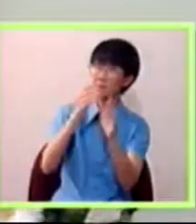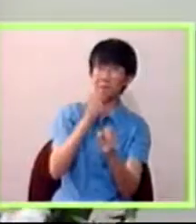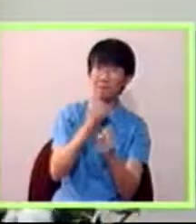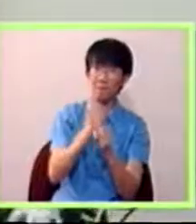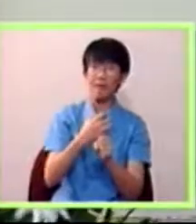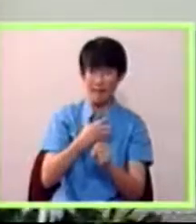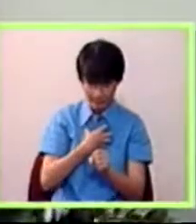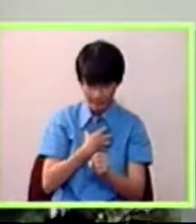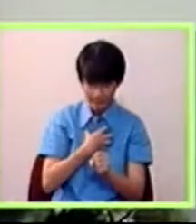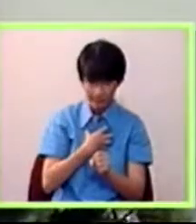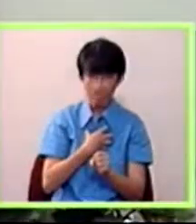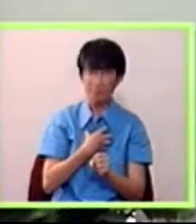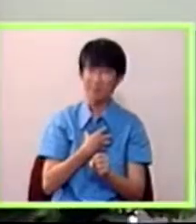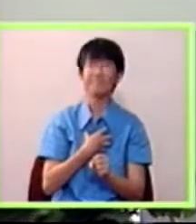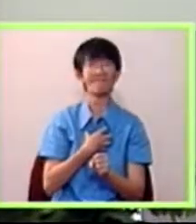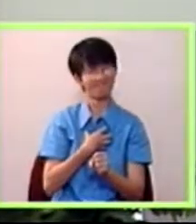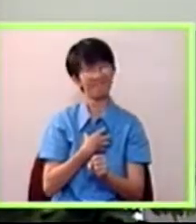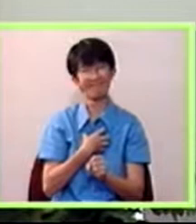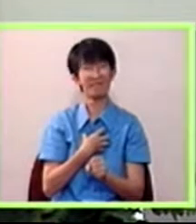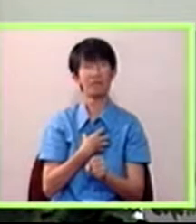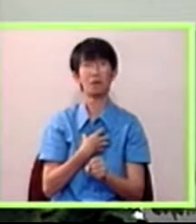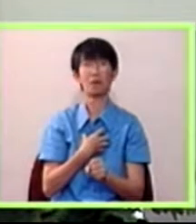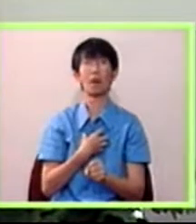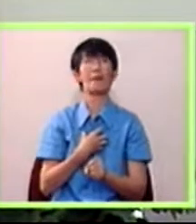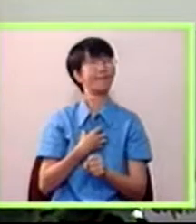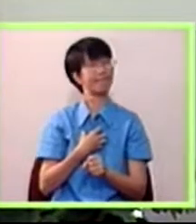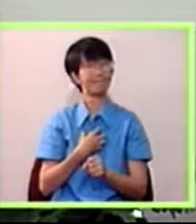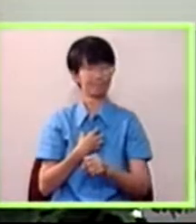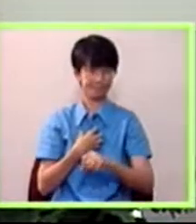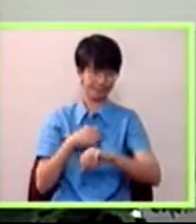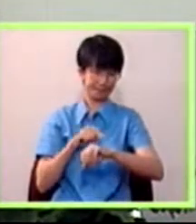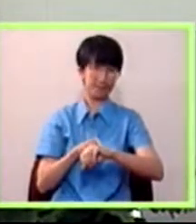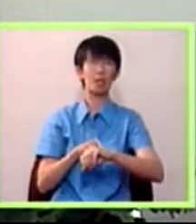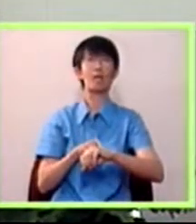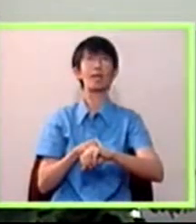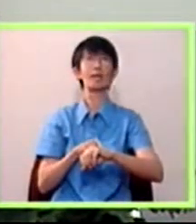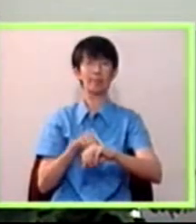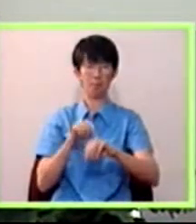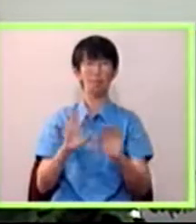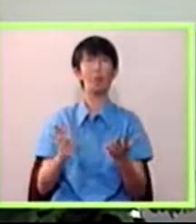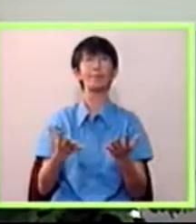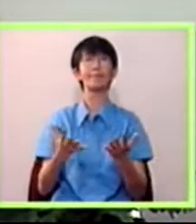างก็เชิญเลยนะคะวัตถุดิบก็หาได้ไม่ยากเลยในบ้านเราลองทำกันดูนะคะ